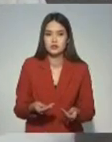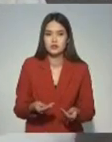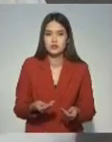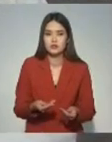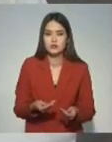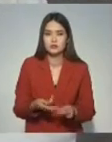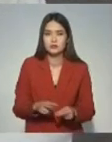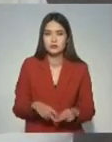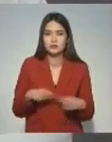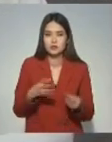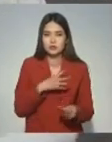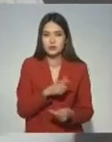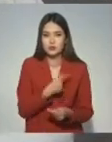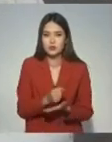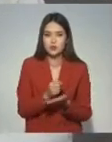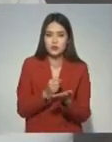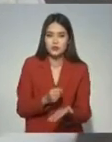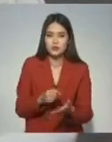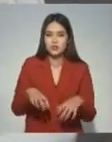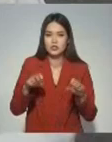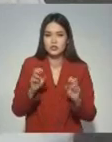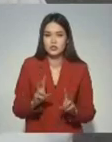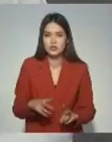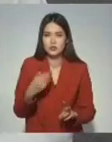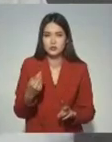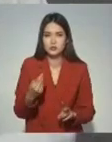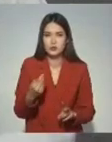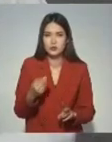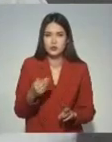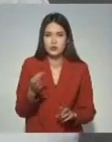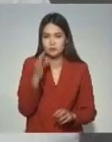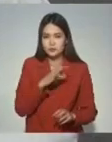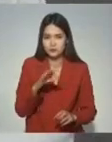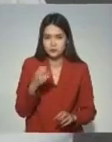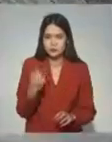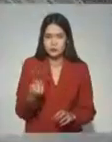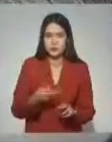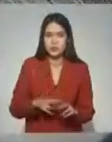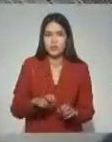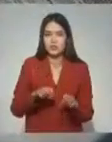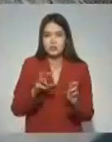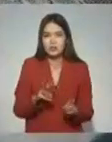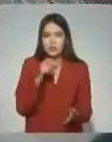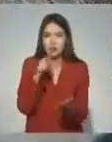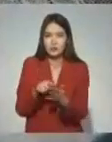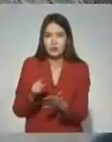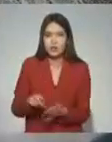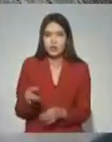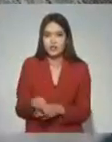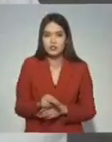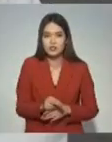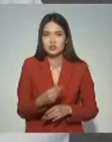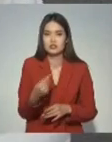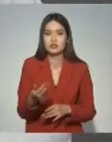нам СМА 2-го типа. Это спинально-мышечная атрофия. Это генетическое смертельное заболевание. Сейчас у него не